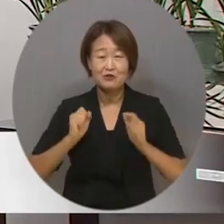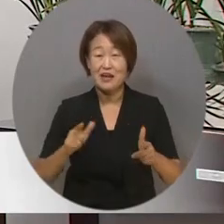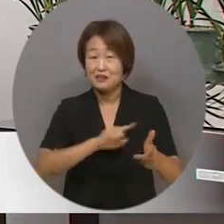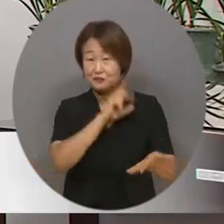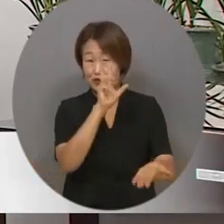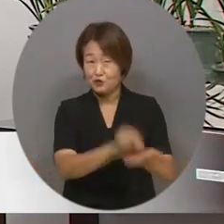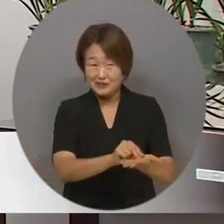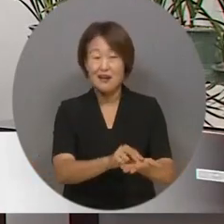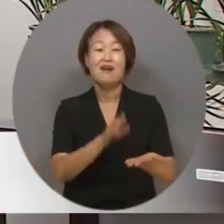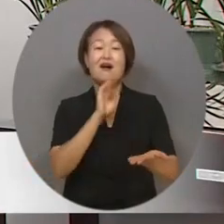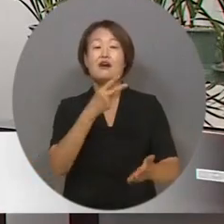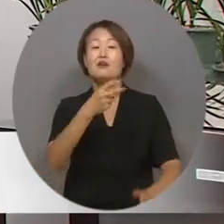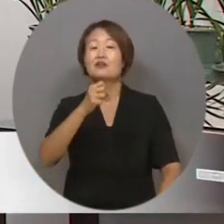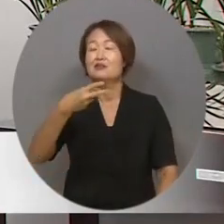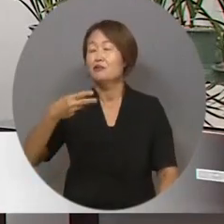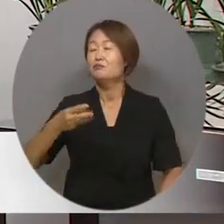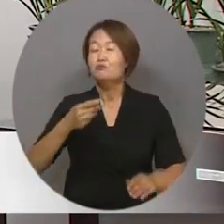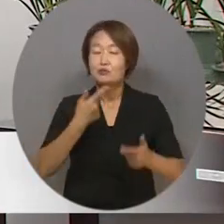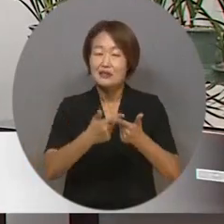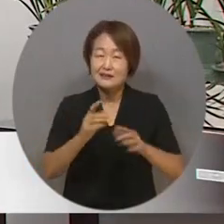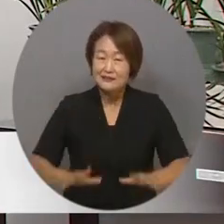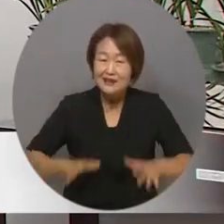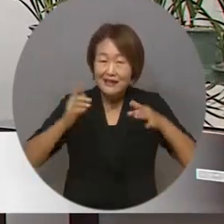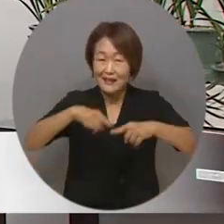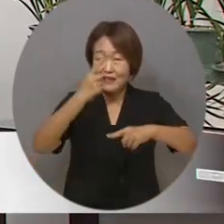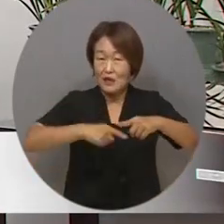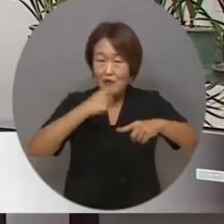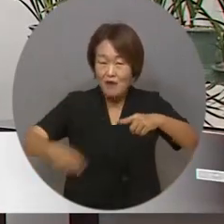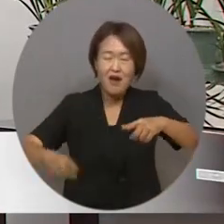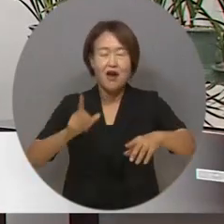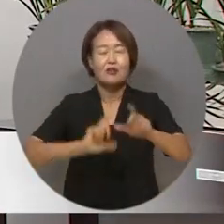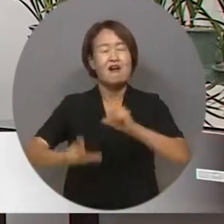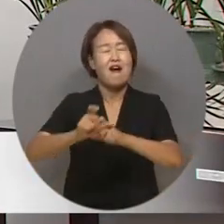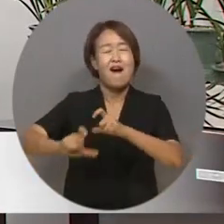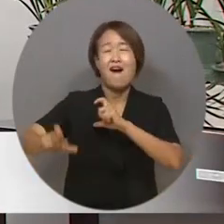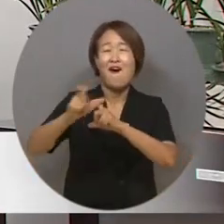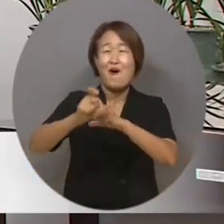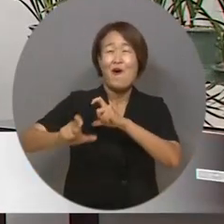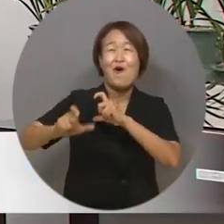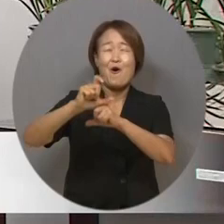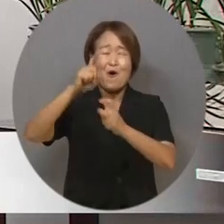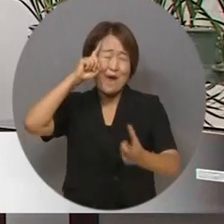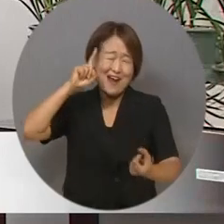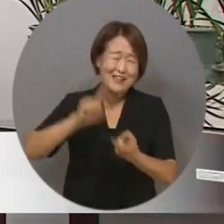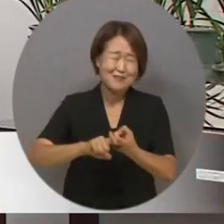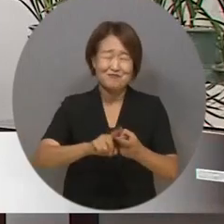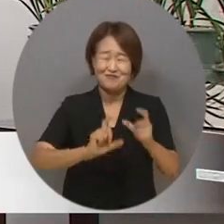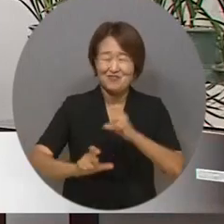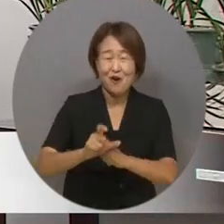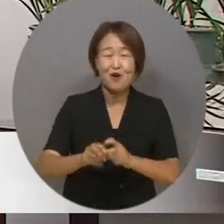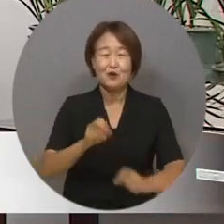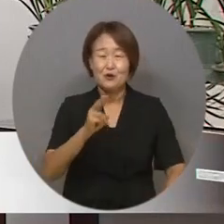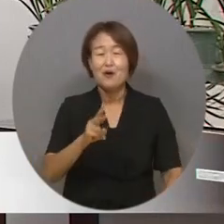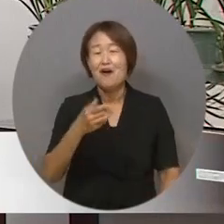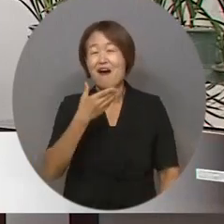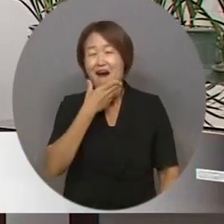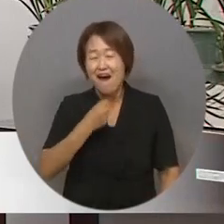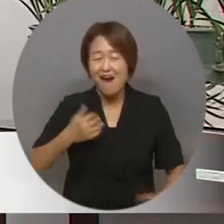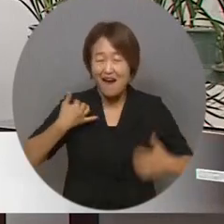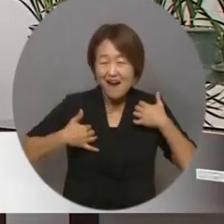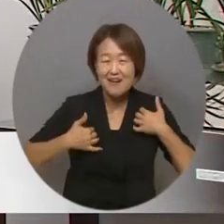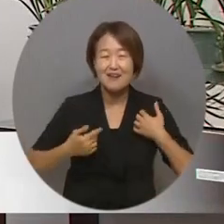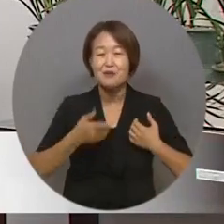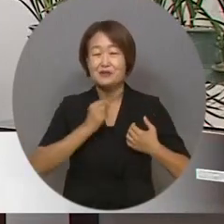개최되는 이번 2023 부산 세계장애인 대회에 더욱 많은 관심 가져주시고 즐겁고 행복한 이번 대회를